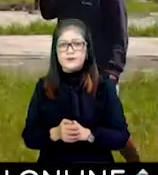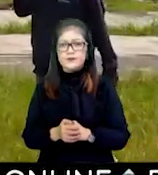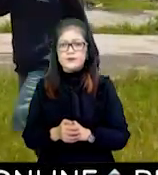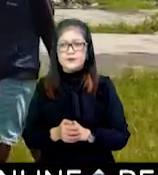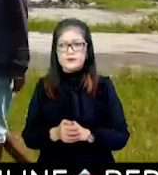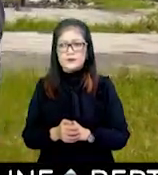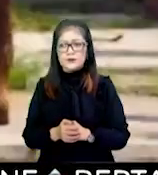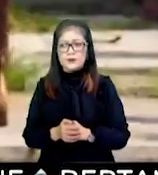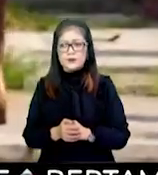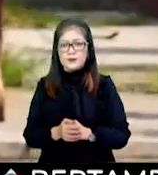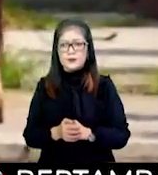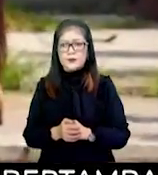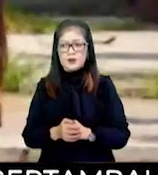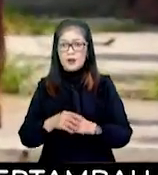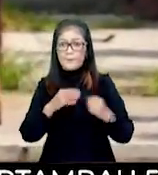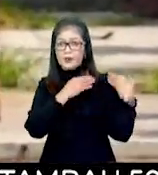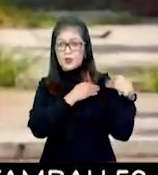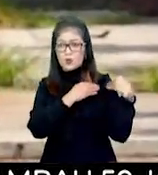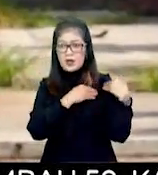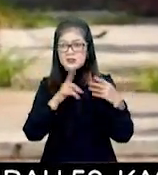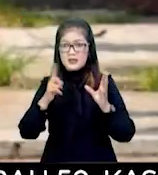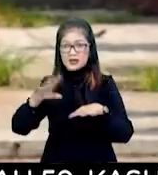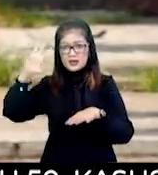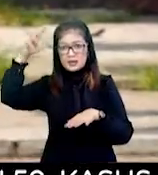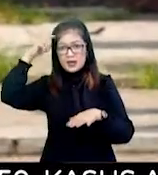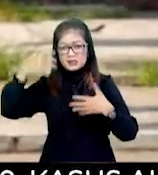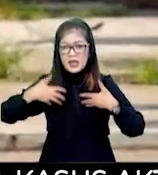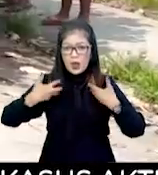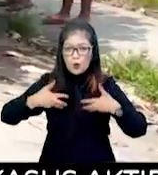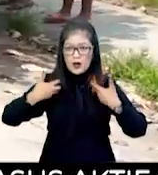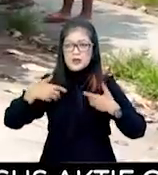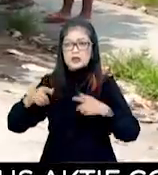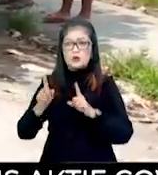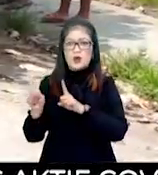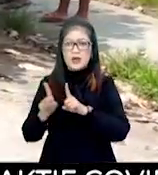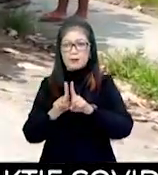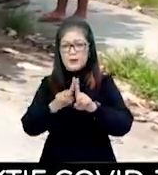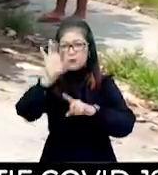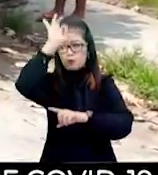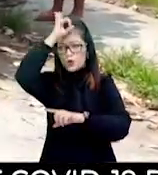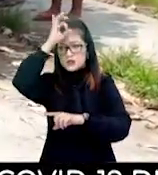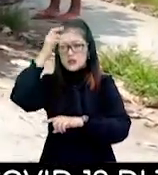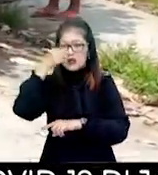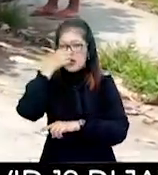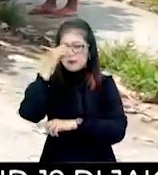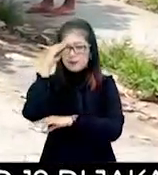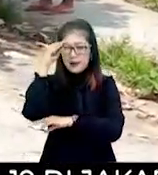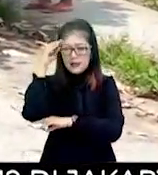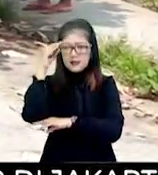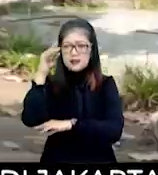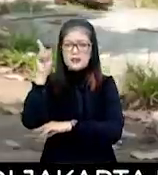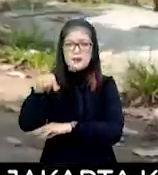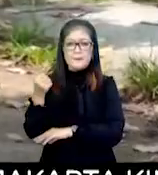Sejumlah petugas dari Dinas Ketahanan Pangan dan Pertanian Kabupaten Lumajang Bidang Peternakan didampingi pihak kepolisian Kamis pagi melakukan sidak di pasar hewan di